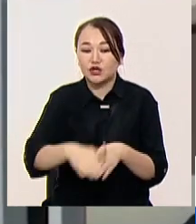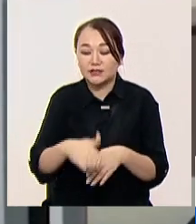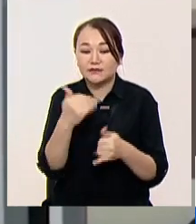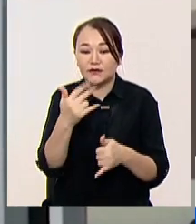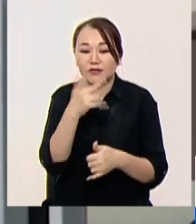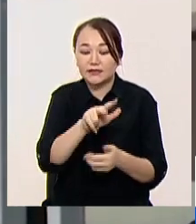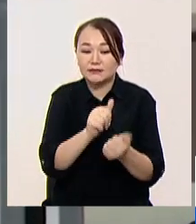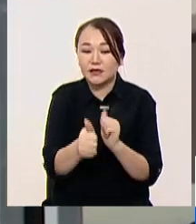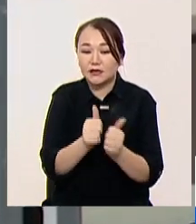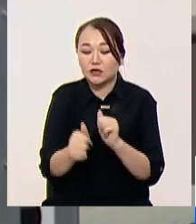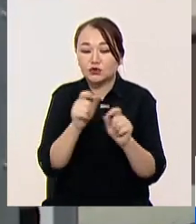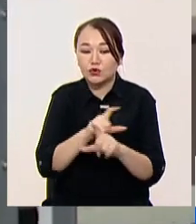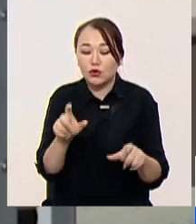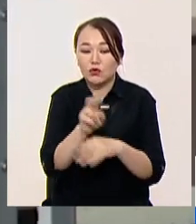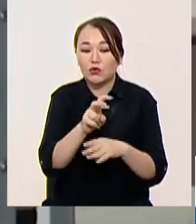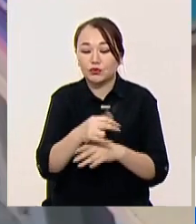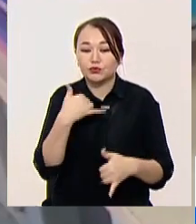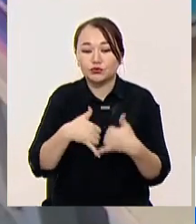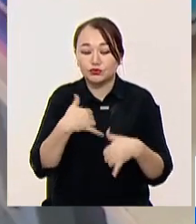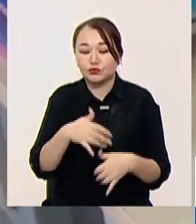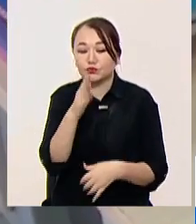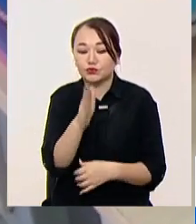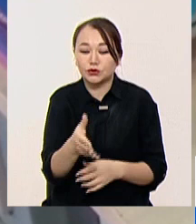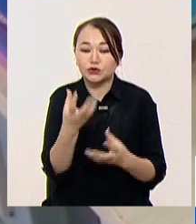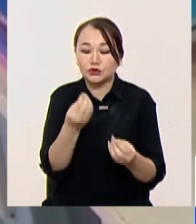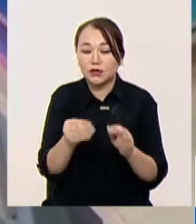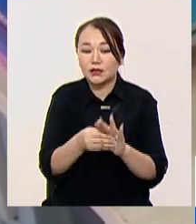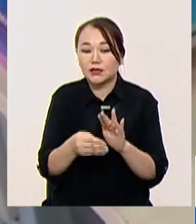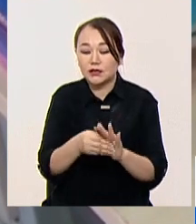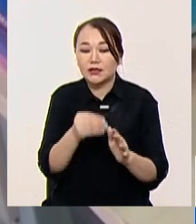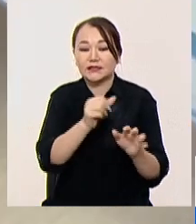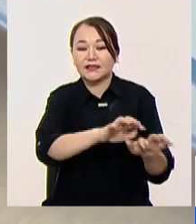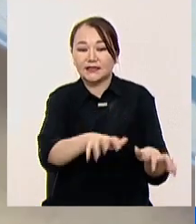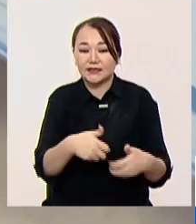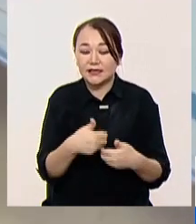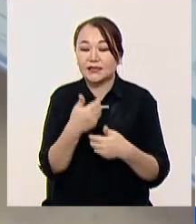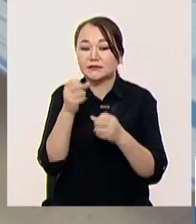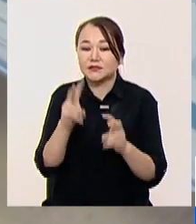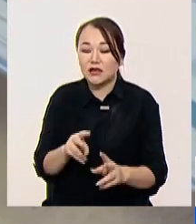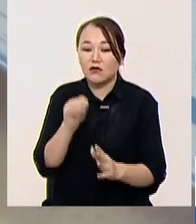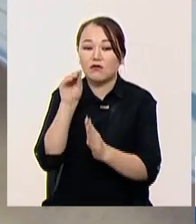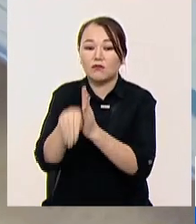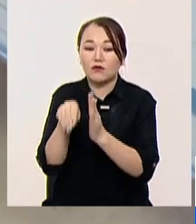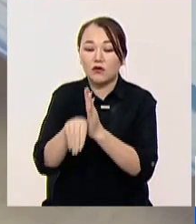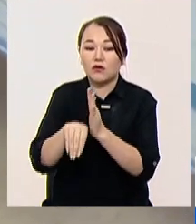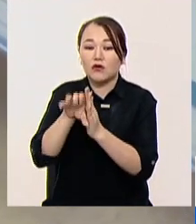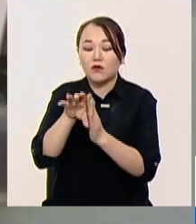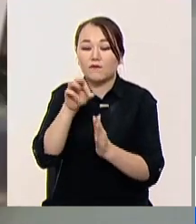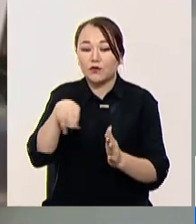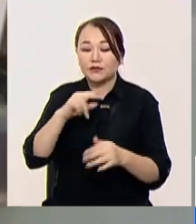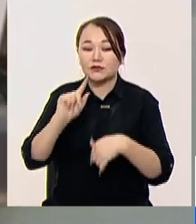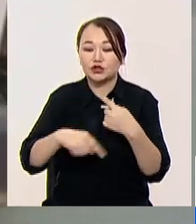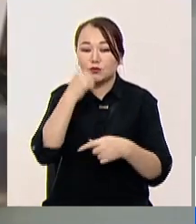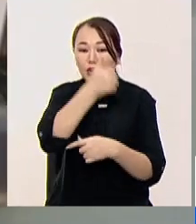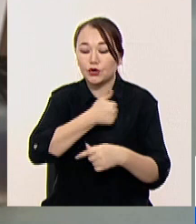үш ауысымды мектептерден баратын ұстаздар болмақ. Одан бөлек жемқорлардан алынып, арнайы қорға құйылып жатқан қаржыға да келесі